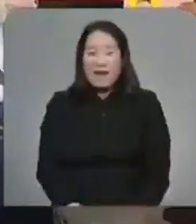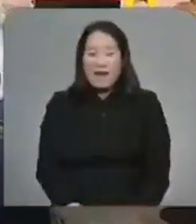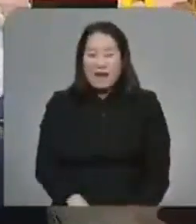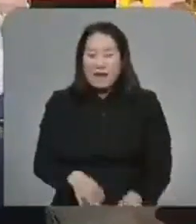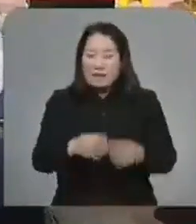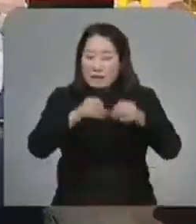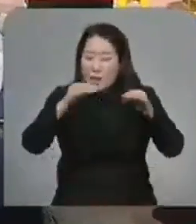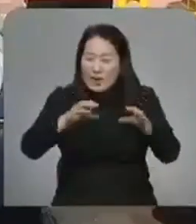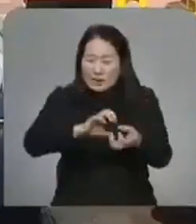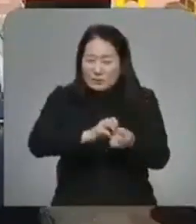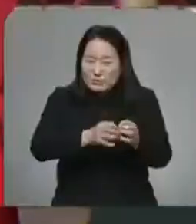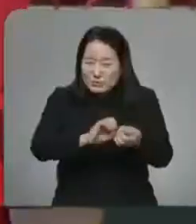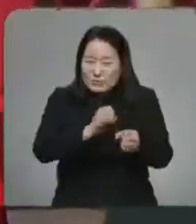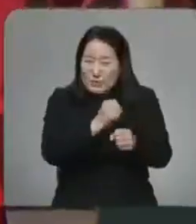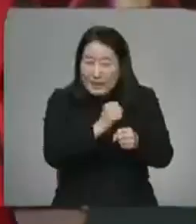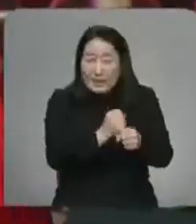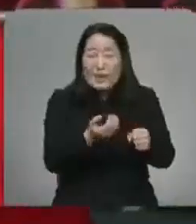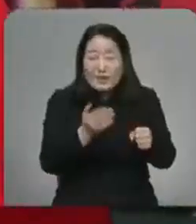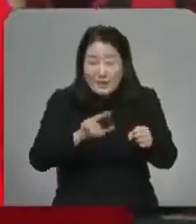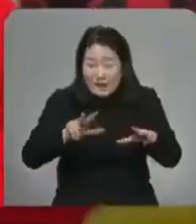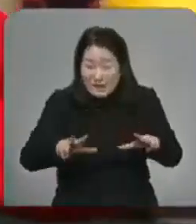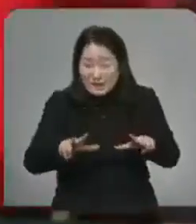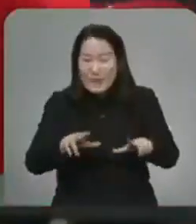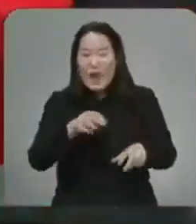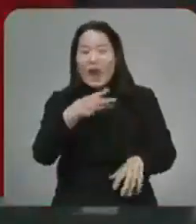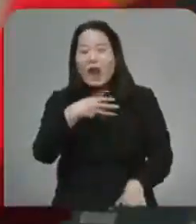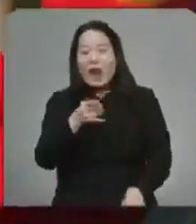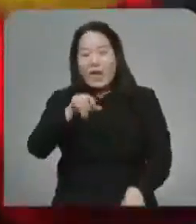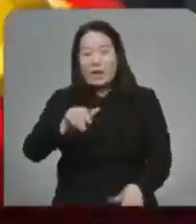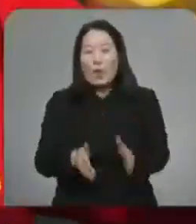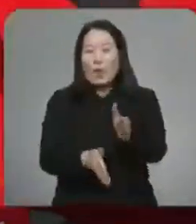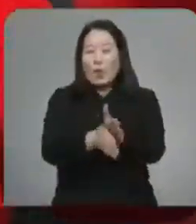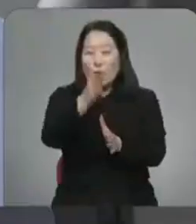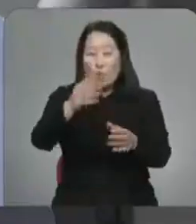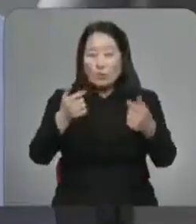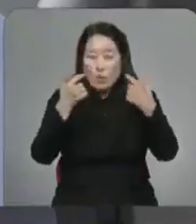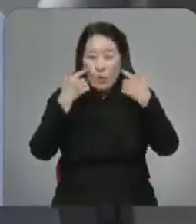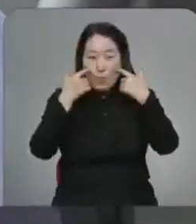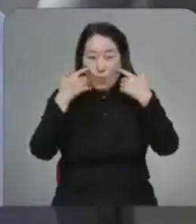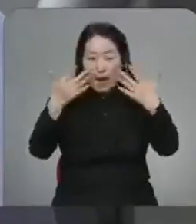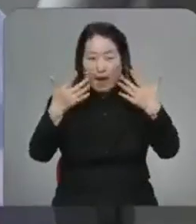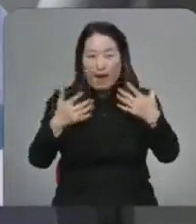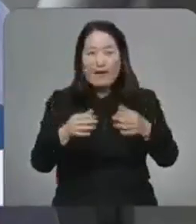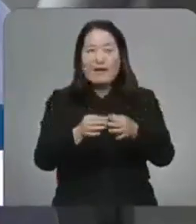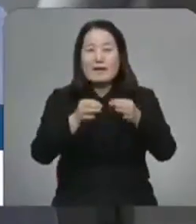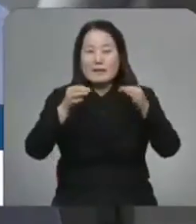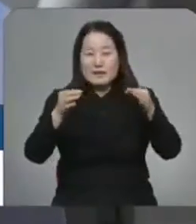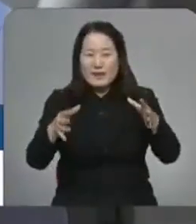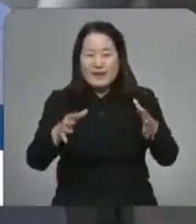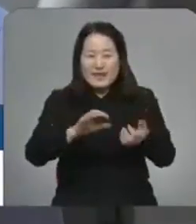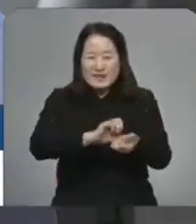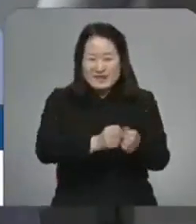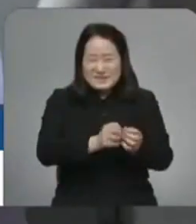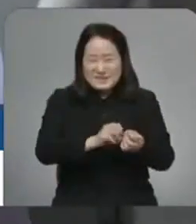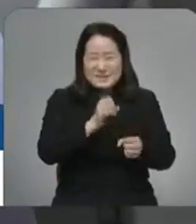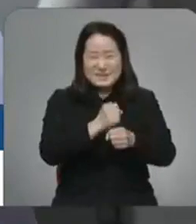하던 장난감 속 세상이 레고 도시로 탄생했습니다. 레고 갖고만 놀다가